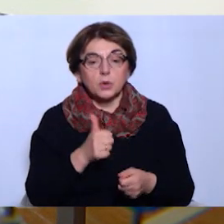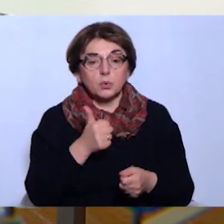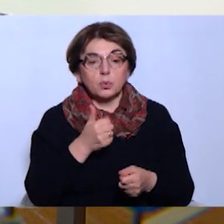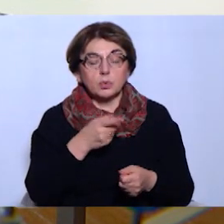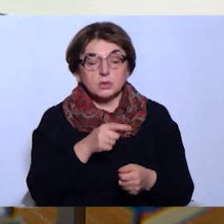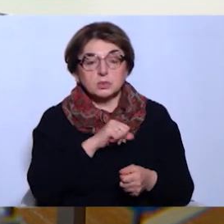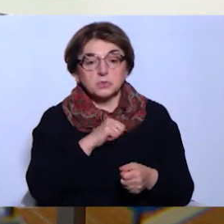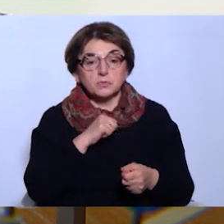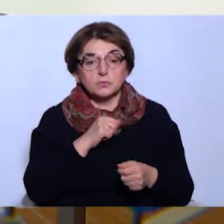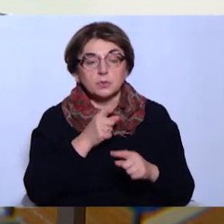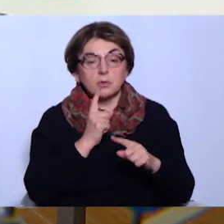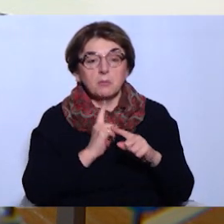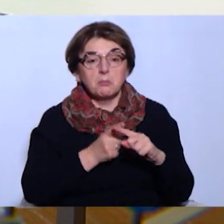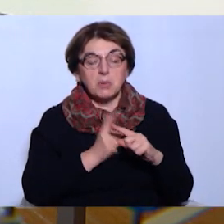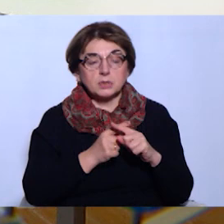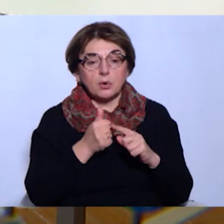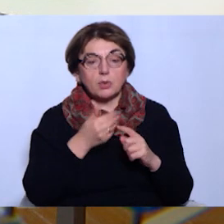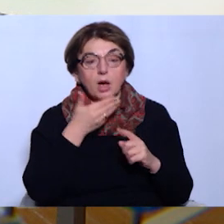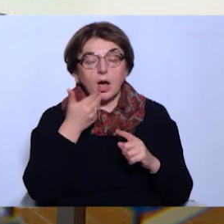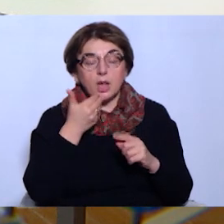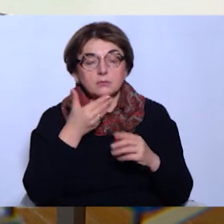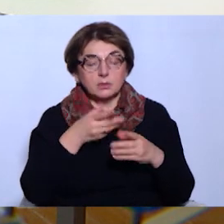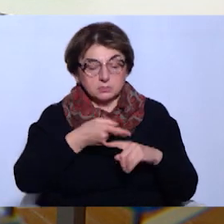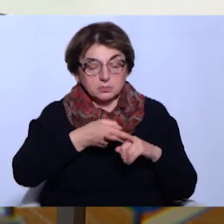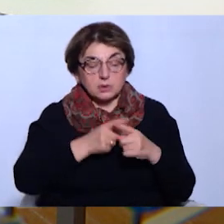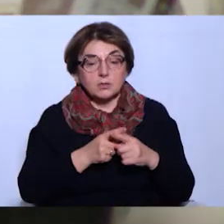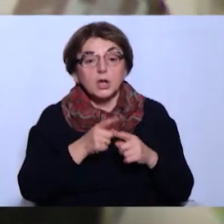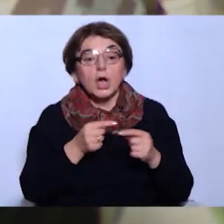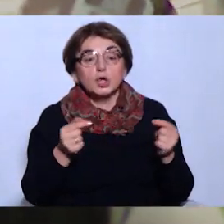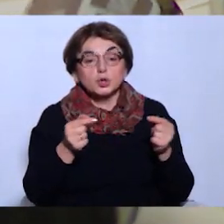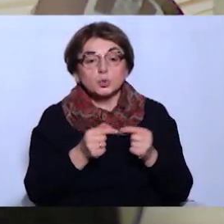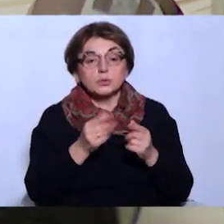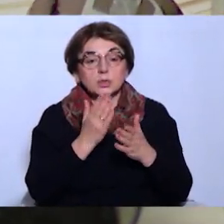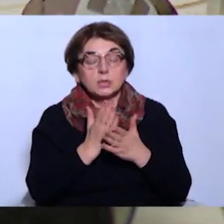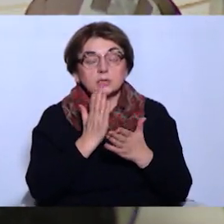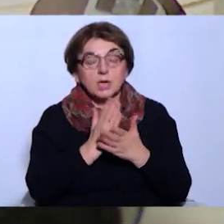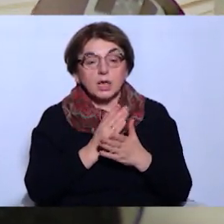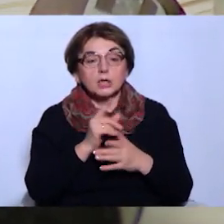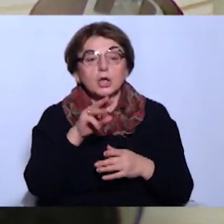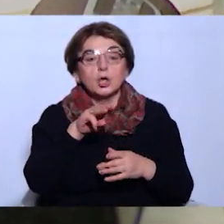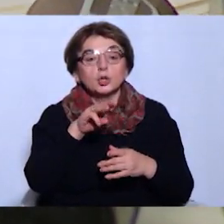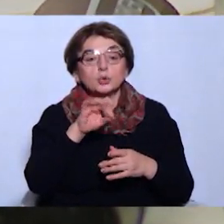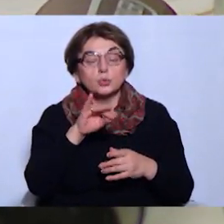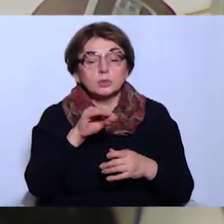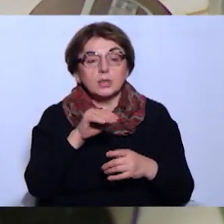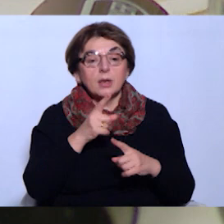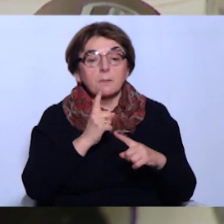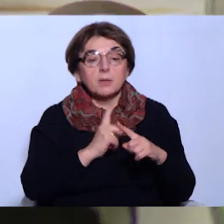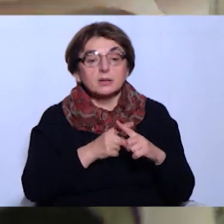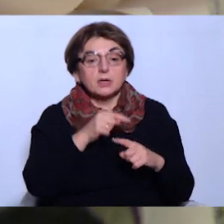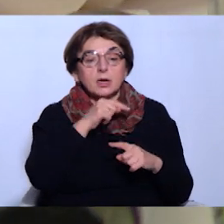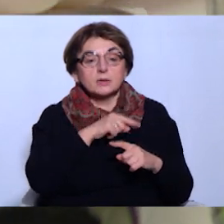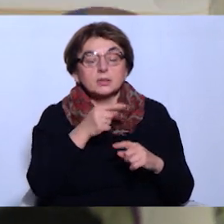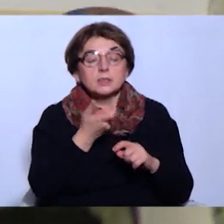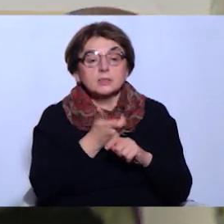რომ მეტალი ესე ადვილად გავჭერი. სწორედ ეს არის დამახასიათებელი ტუტე მეტალებისთვის, რომ ისინი იმდენად რბილები არიან,